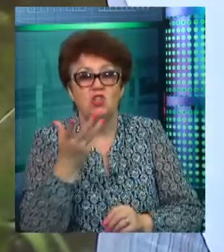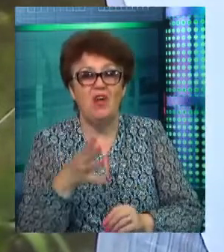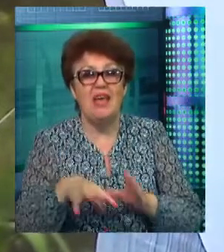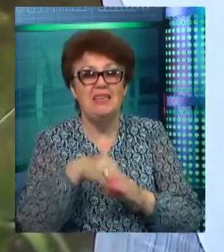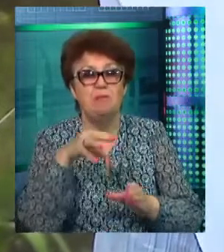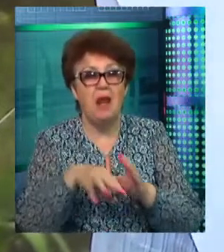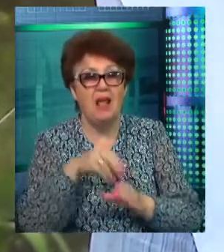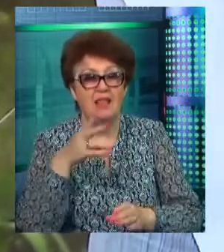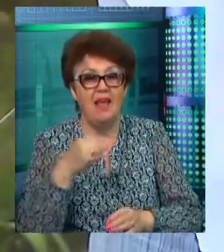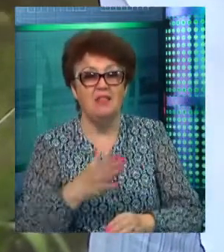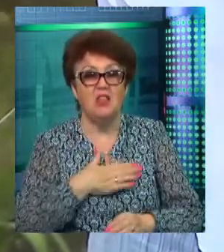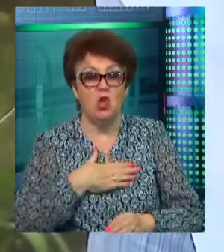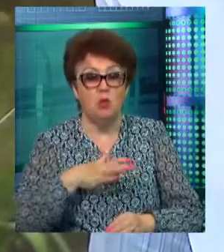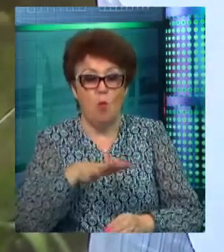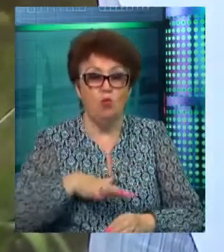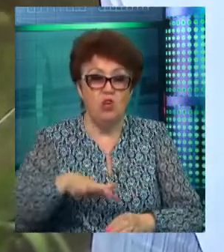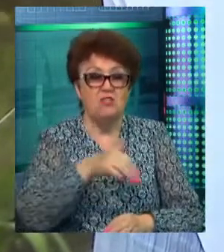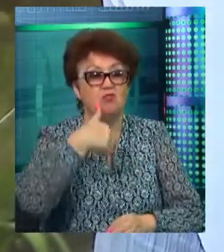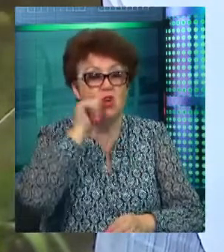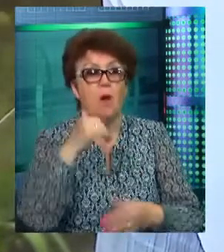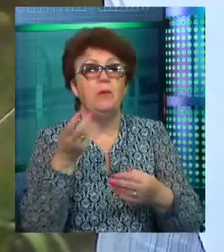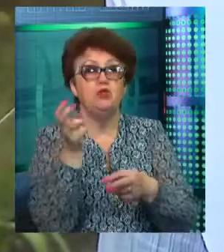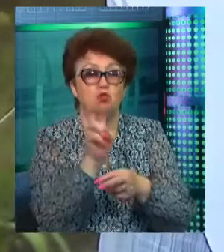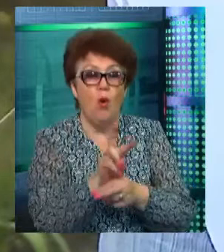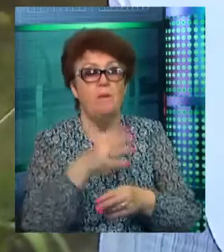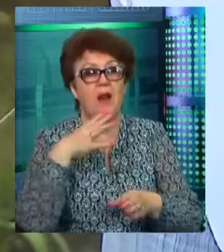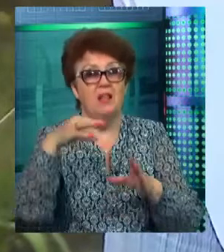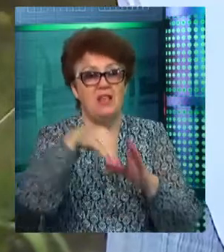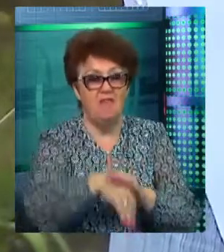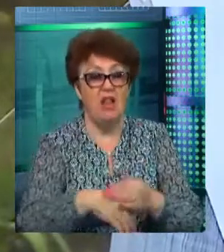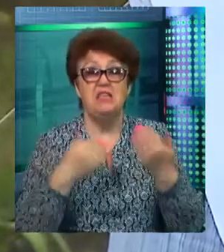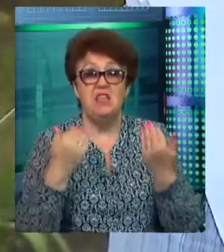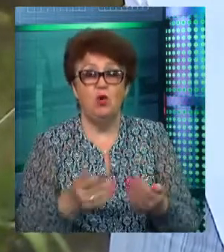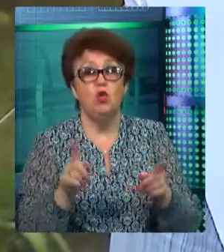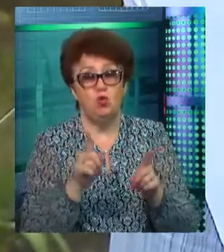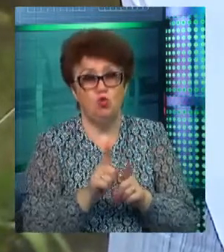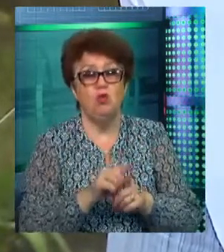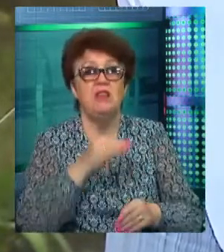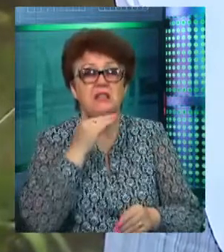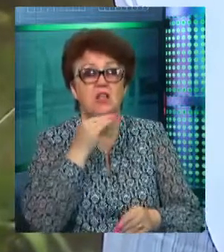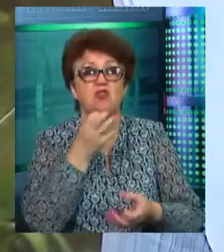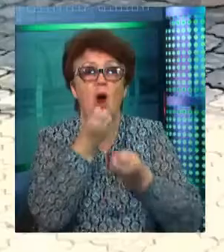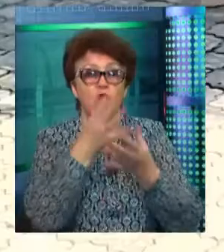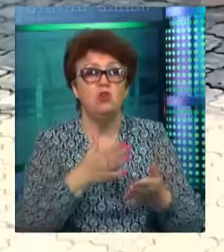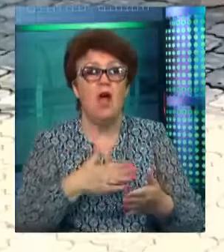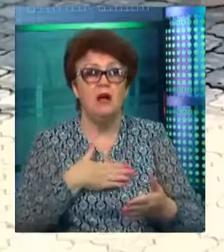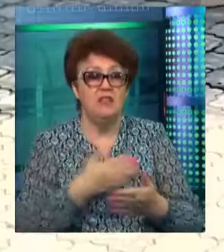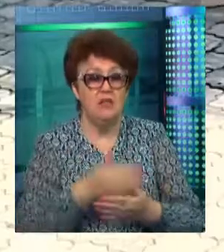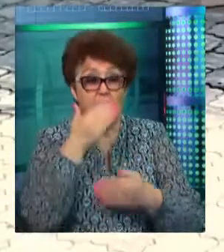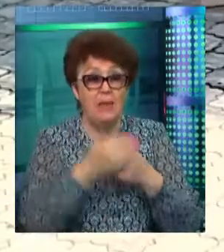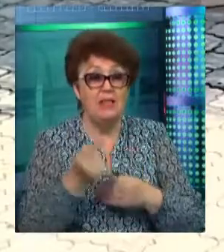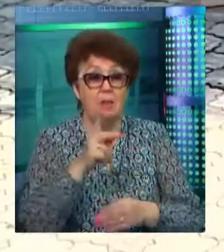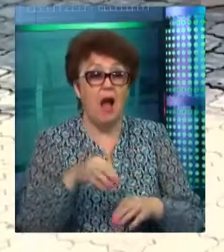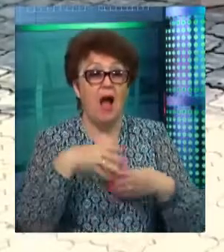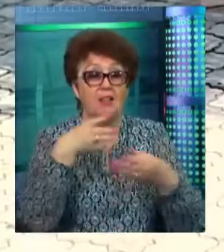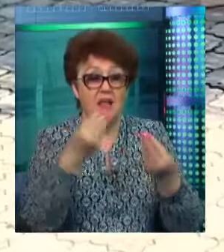на нашем участке вчера уже пришло и проголосовало сегодня тоже достаточно хорошая активность перед тем как